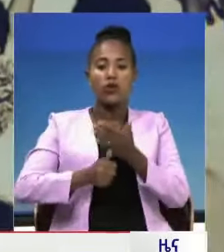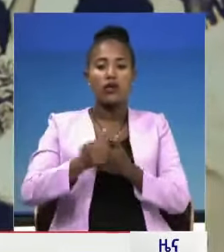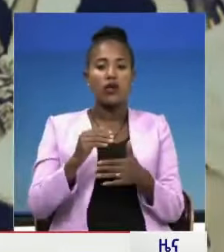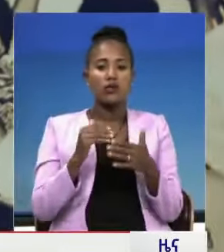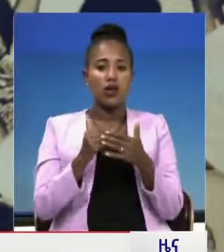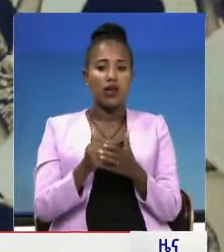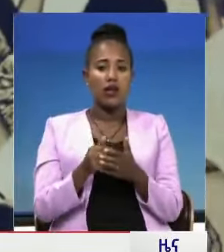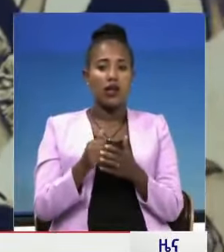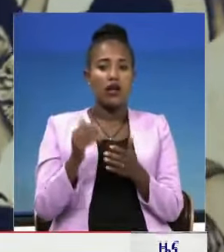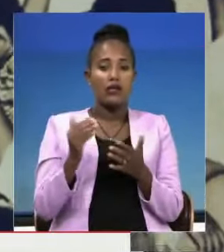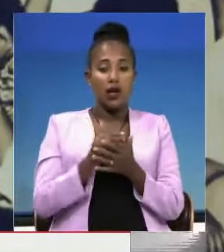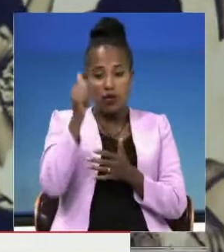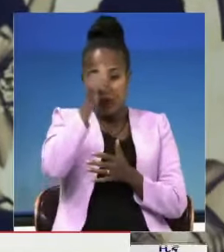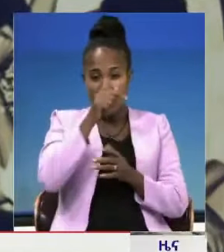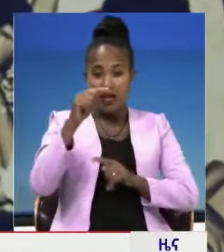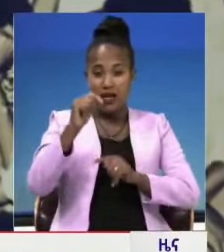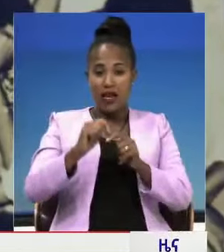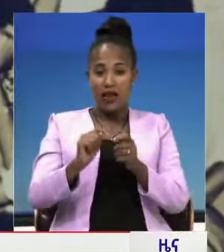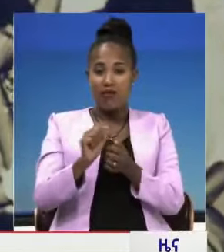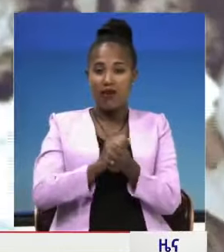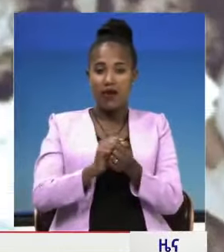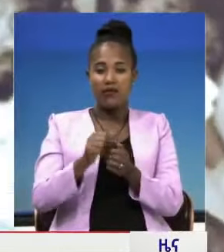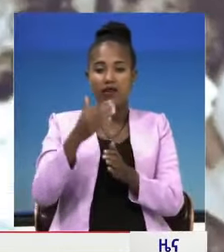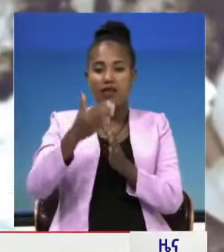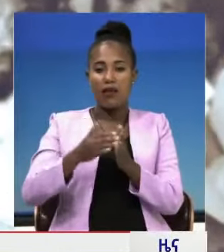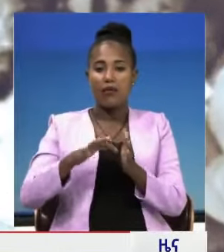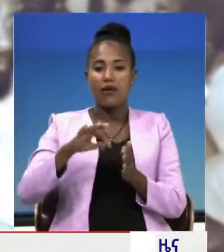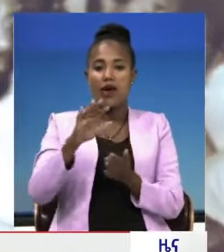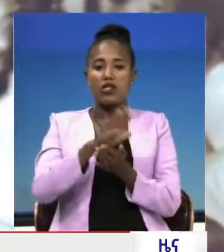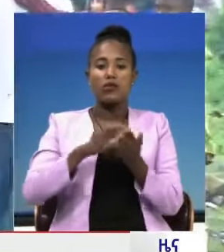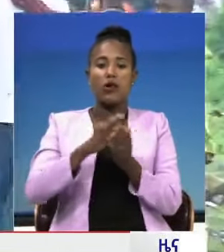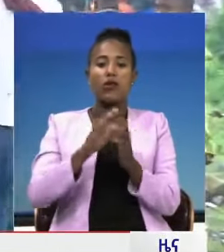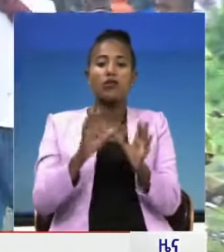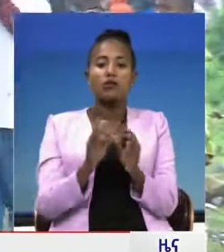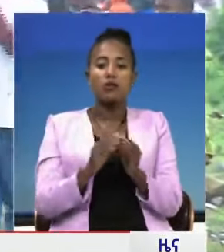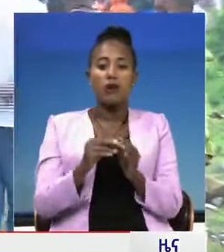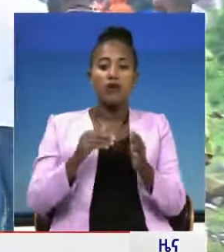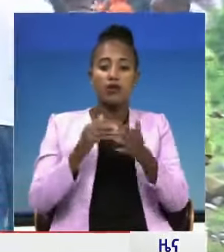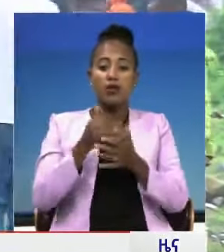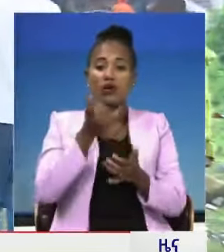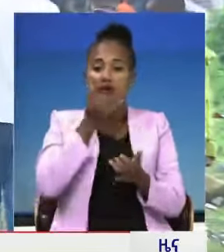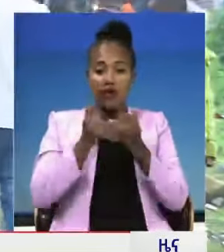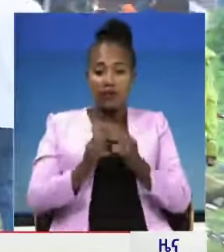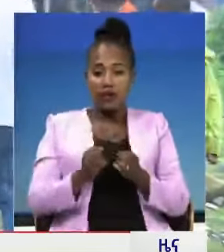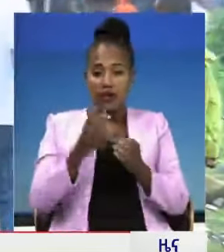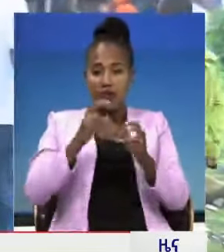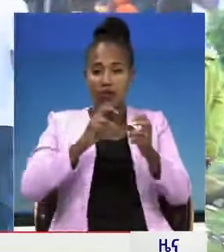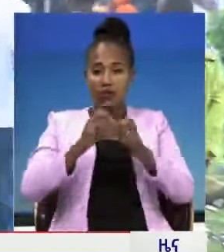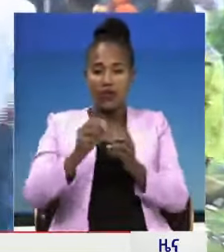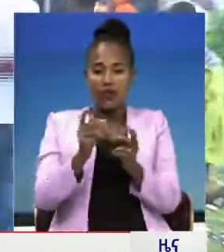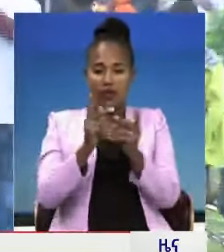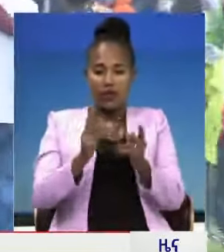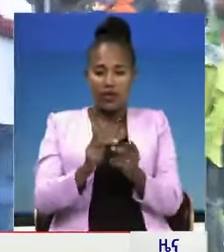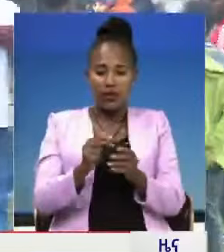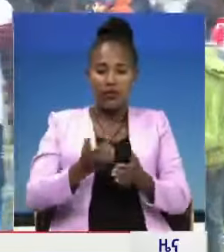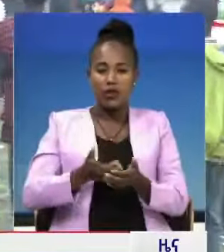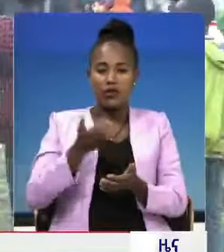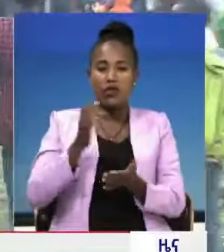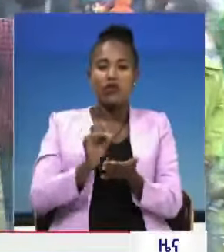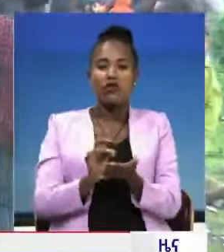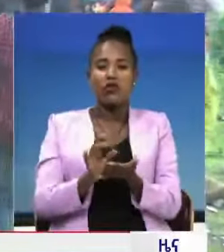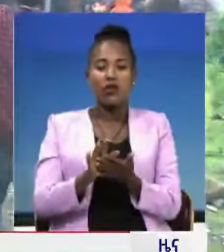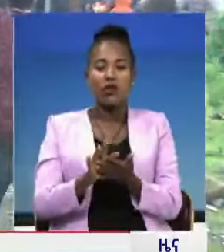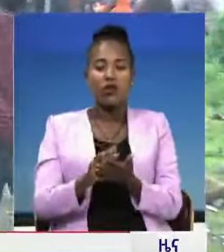አድርሷል። ከአዲስቷ ኢትዮጵያ ታሪክ ላይ ሊፋቅ አፋፍ ላይ የሚገኙ የአሸባሪ ስብስብ ባደረሰው ጥፋት በርካታ ወገኖች ከቀየና ንብረታቸው